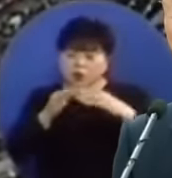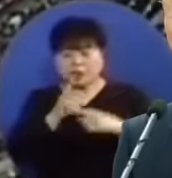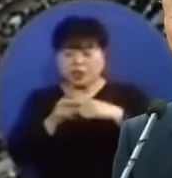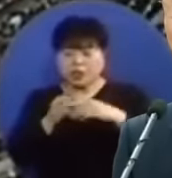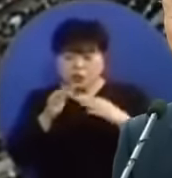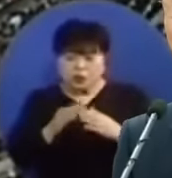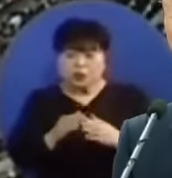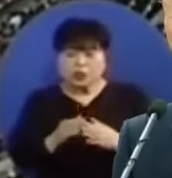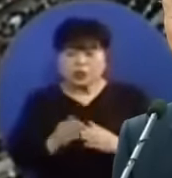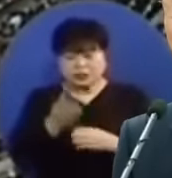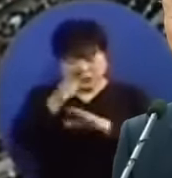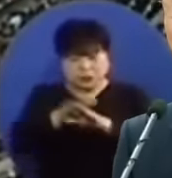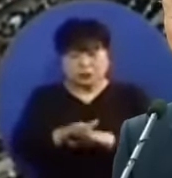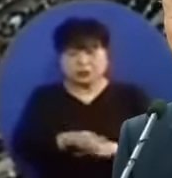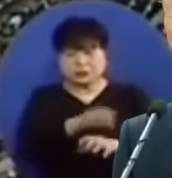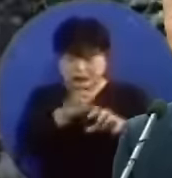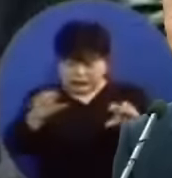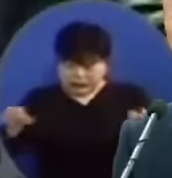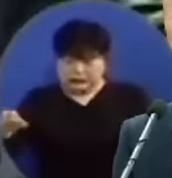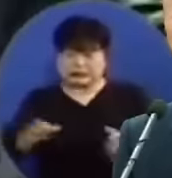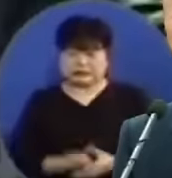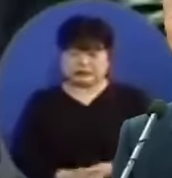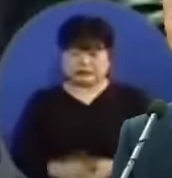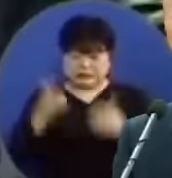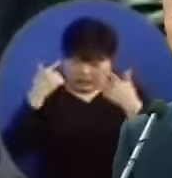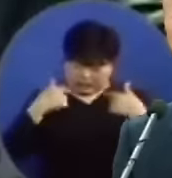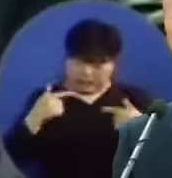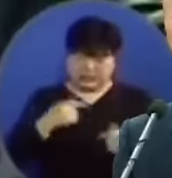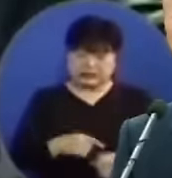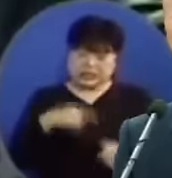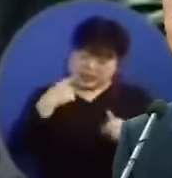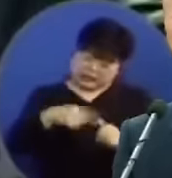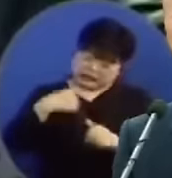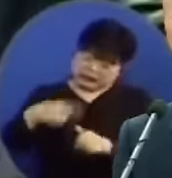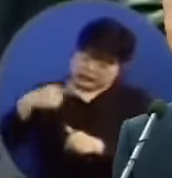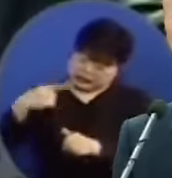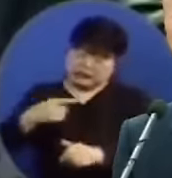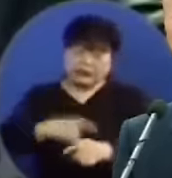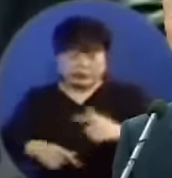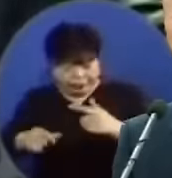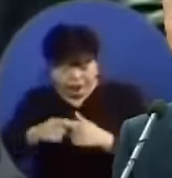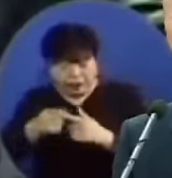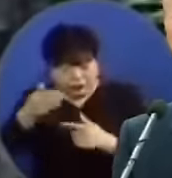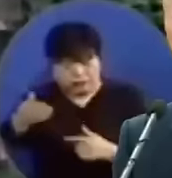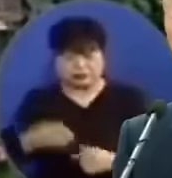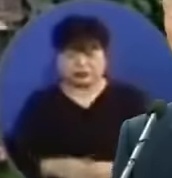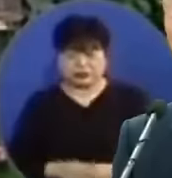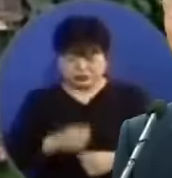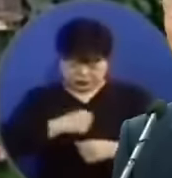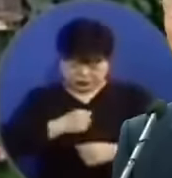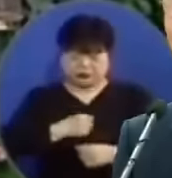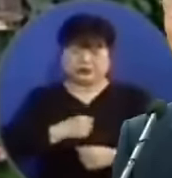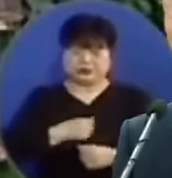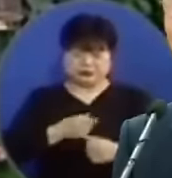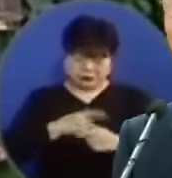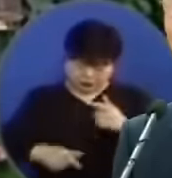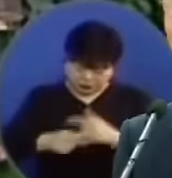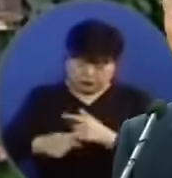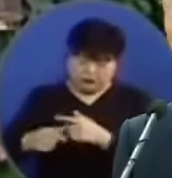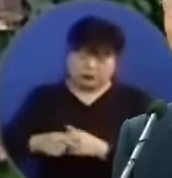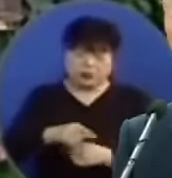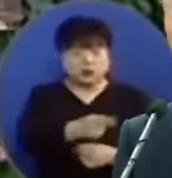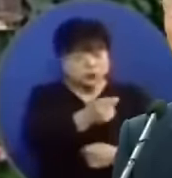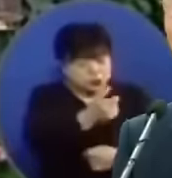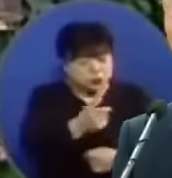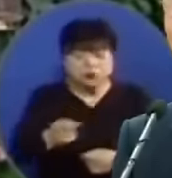것입니다. 교인들 갖다 놓고 늘 교훈의 교훈을 떠하고 경계의 경계를 떠하고 여기시도